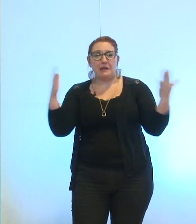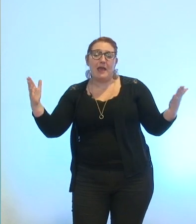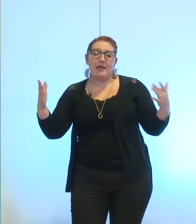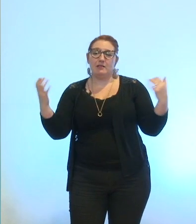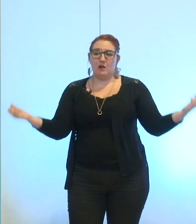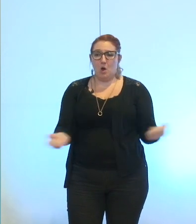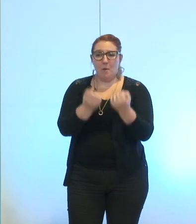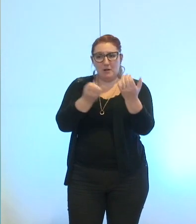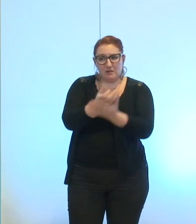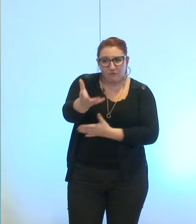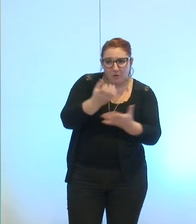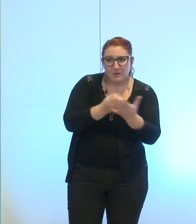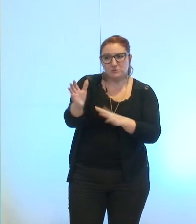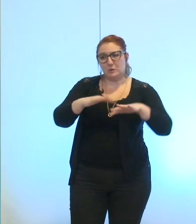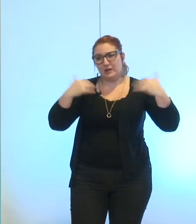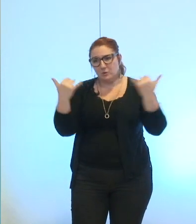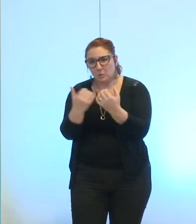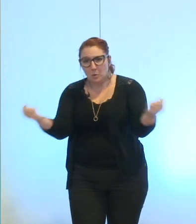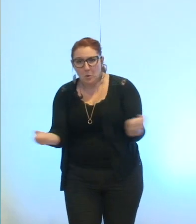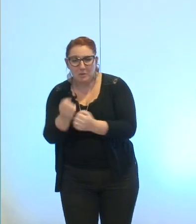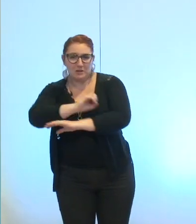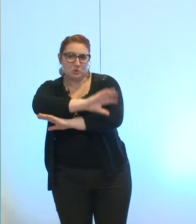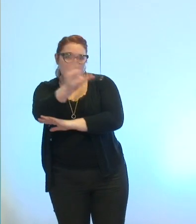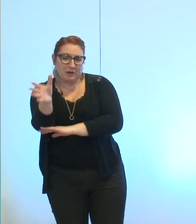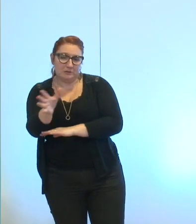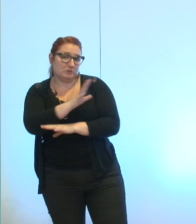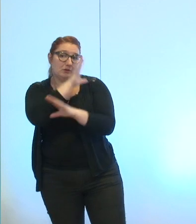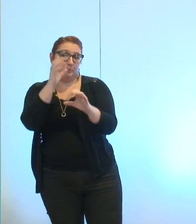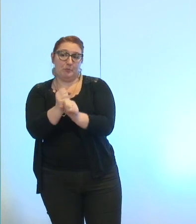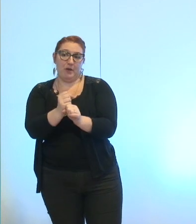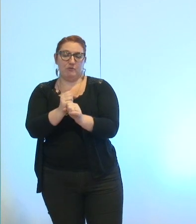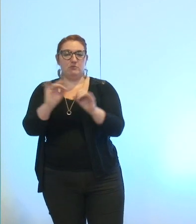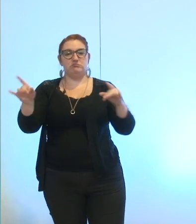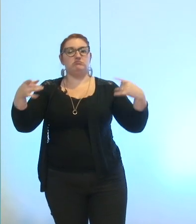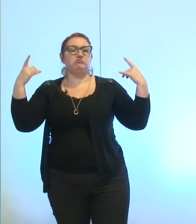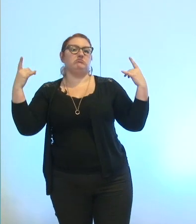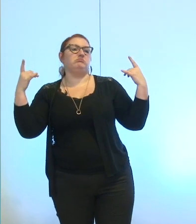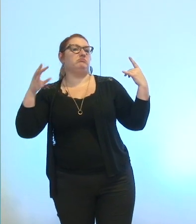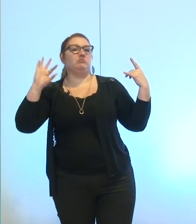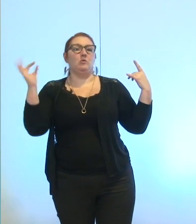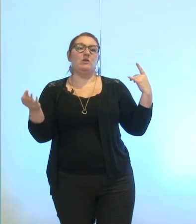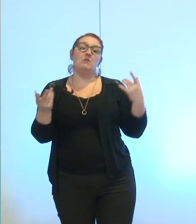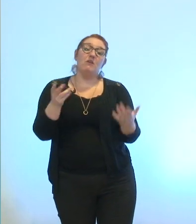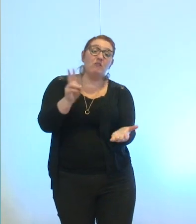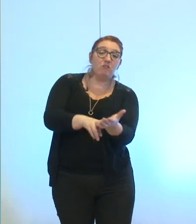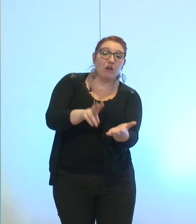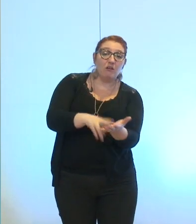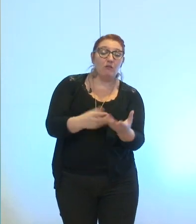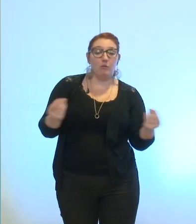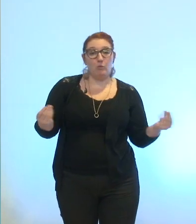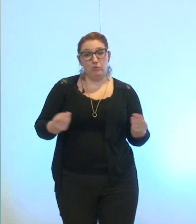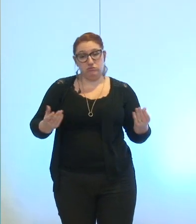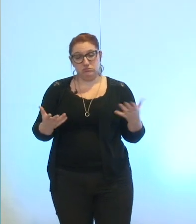d'information des réunions une communication dans la presse bref faire valoir oui à défaut de faire vraiment nous ne